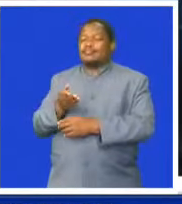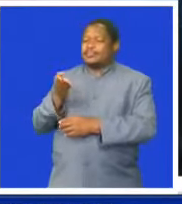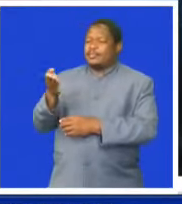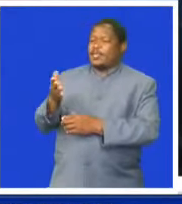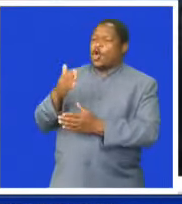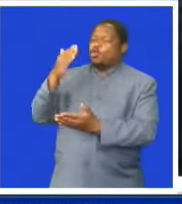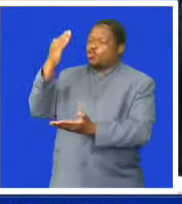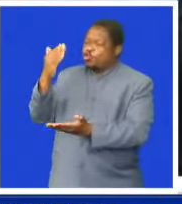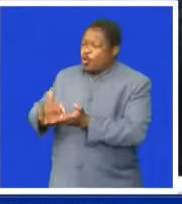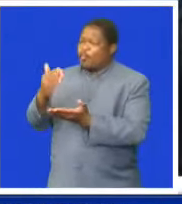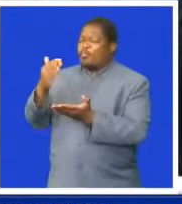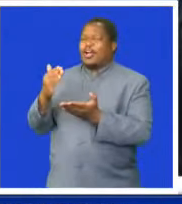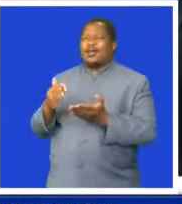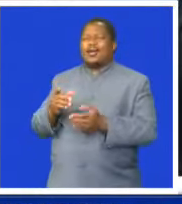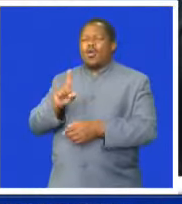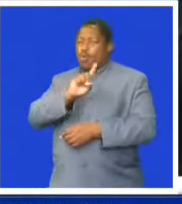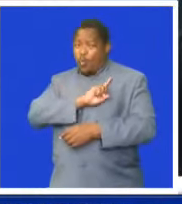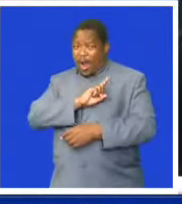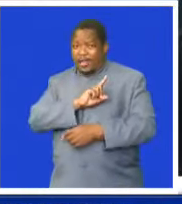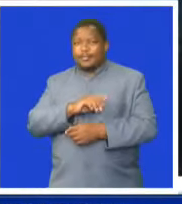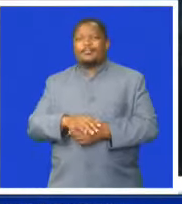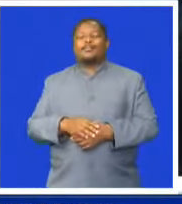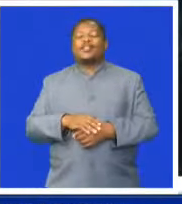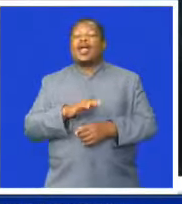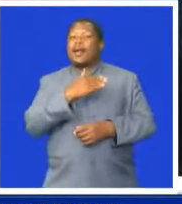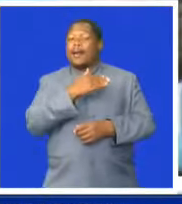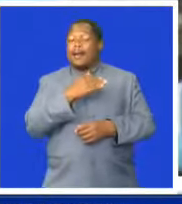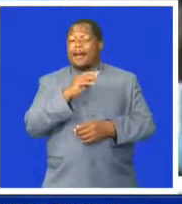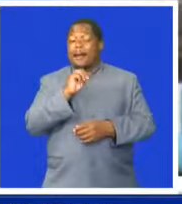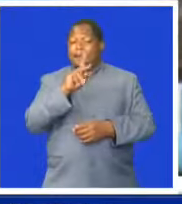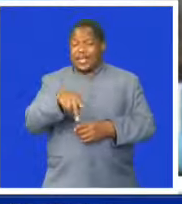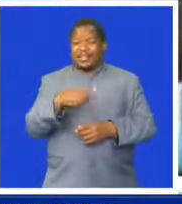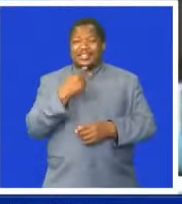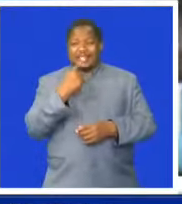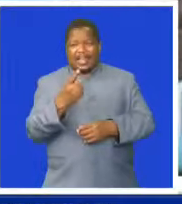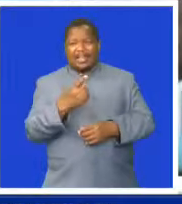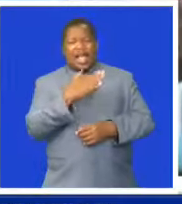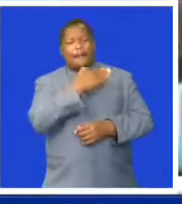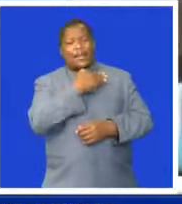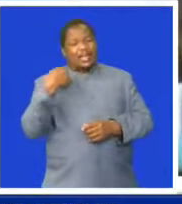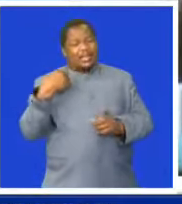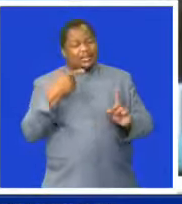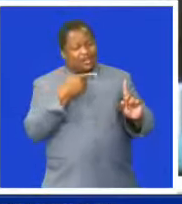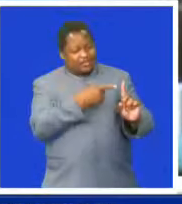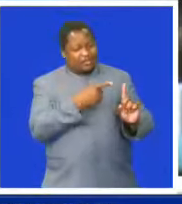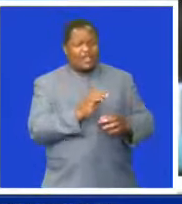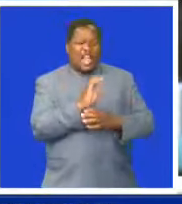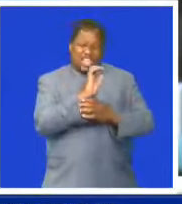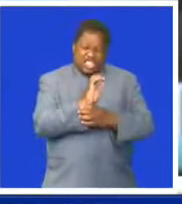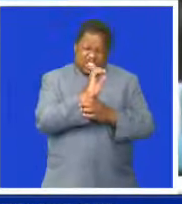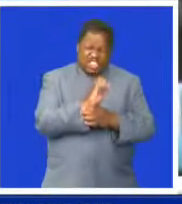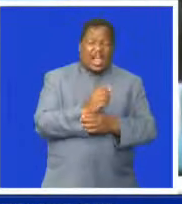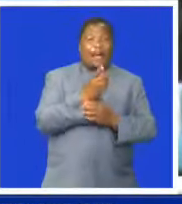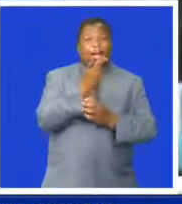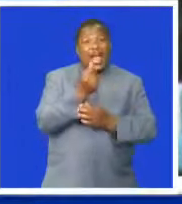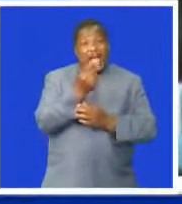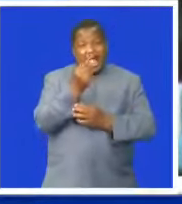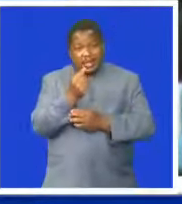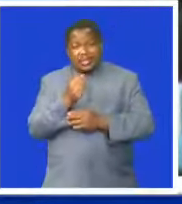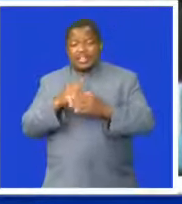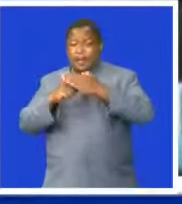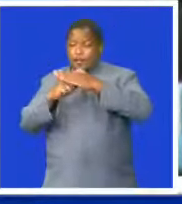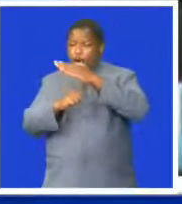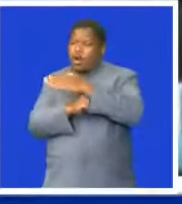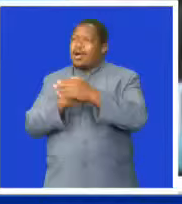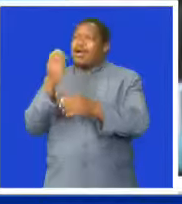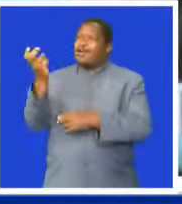kodwa ngalana kumiswa leminye imisebenzi yahulumende. Kati uyatama kusuhulumende umuselele. But